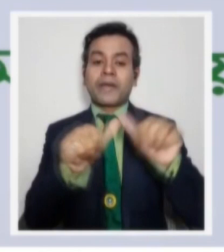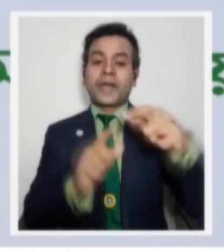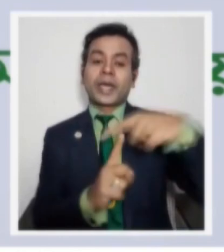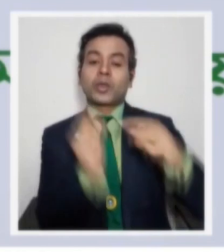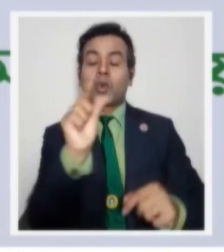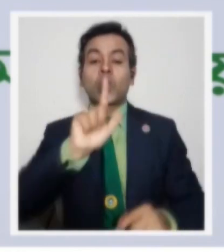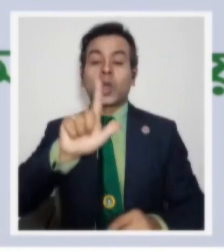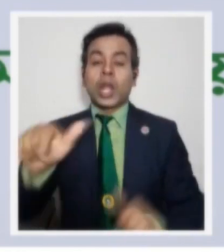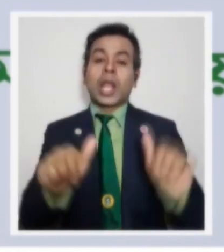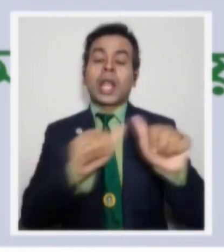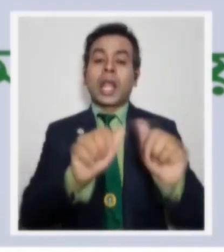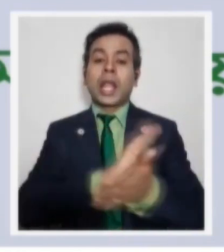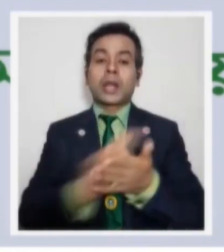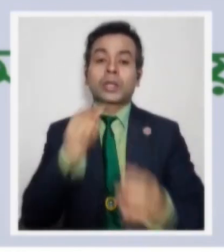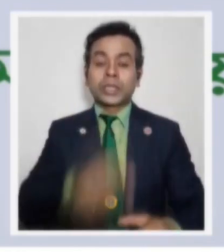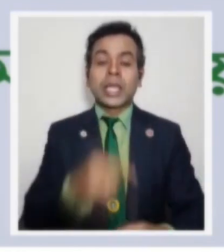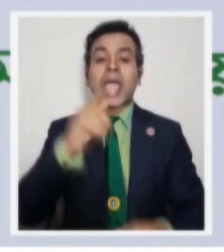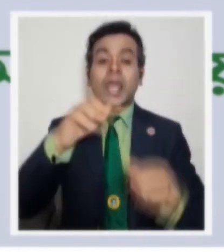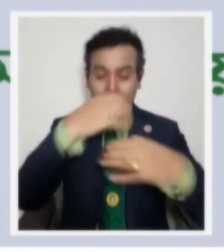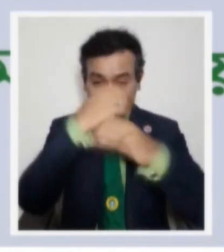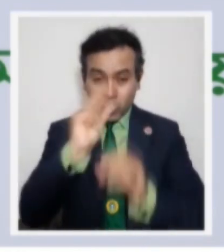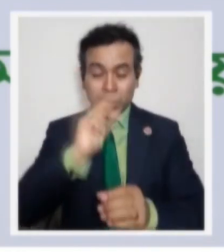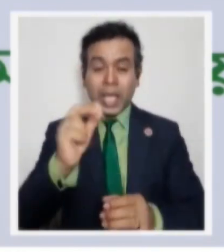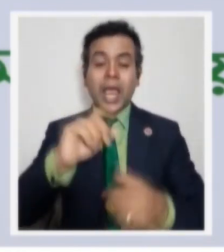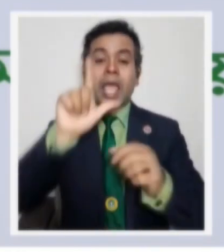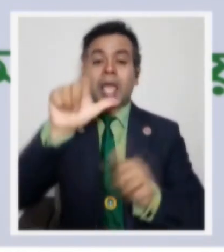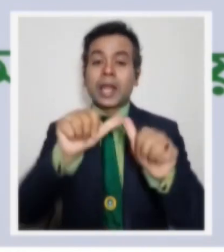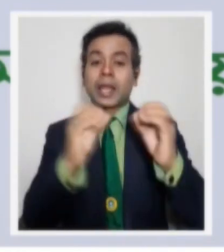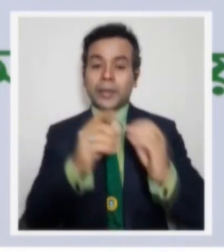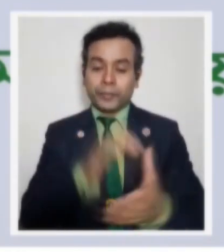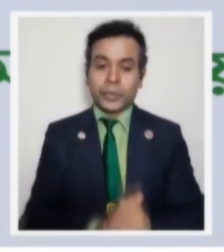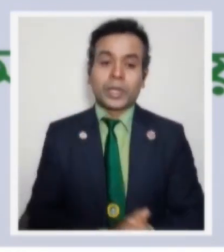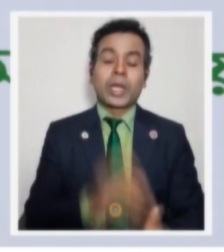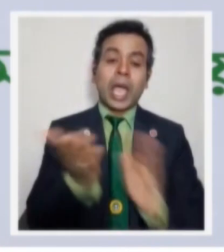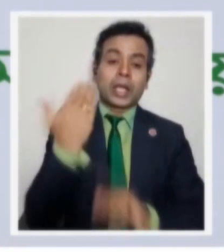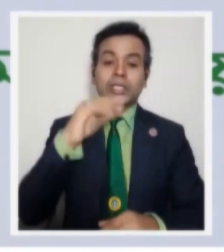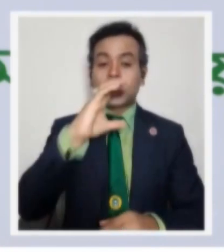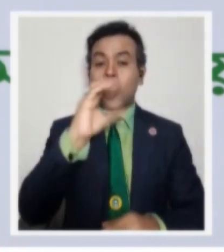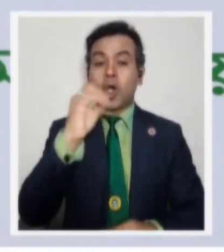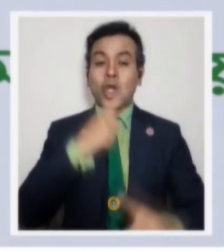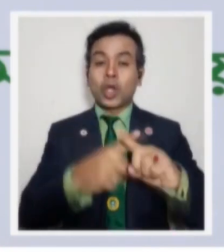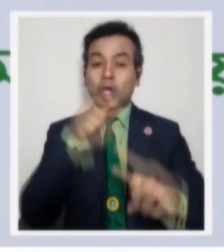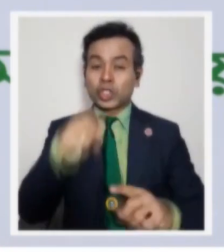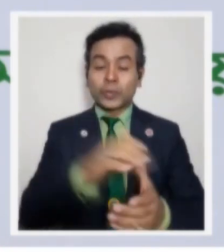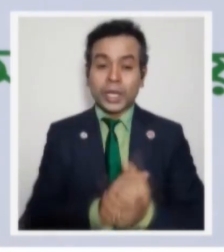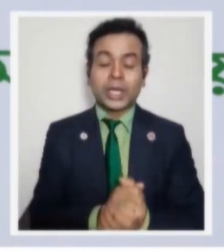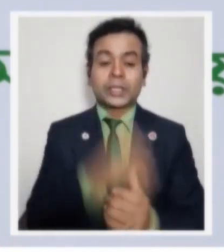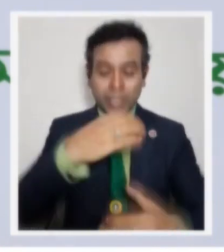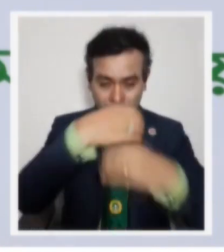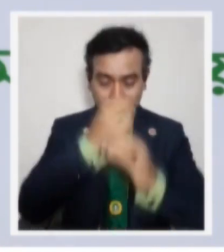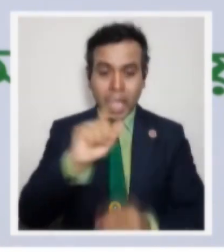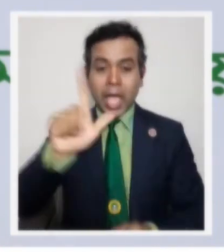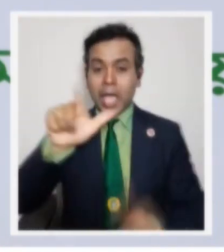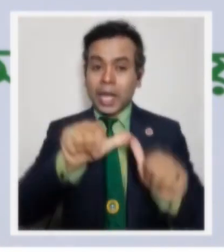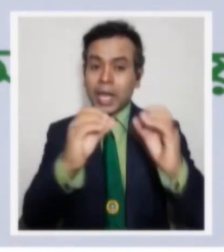টিএমএমএস মেডিকেল কলেজ ও রাফাতুল্লাহ কমিউনিটি হাসপাতাল বগুড়া, এই ল্যাবে পরীক্ষা হয়েছে। পূর্বের ল্যাবের মধ্যে গতকালই